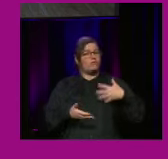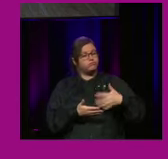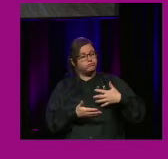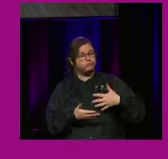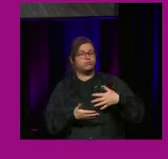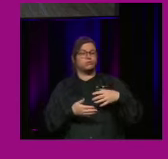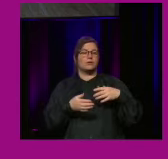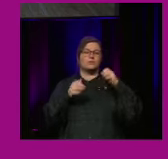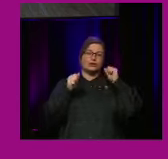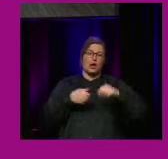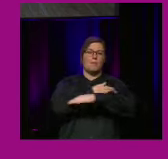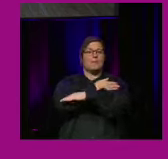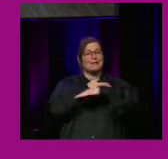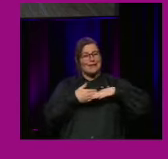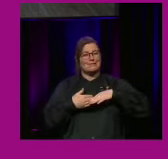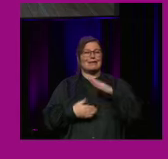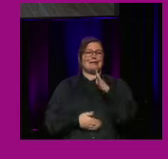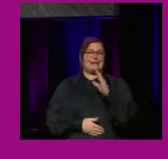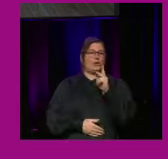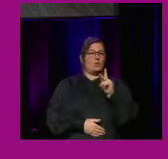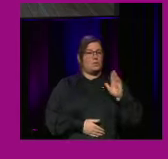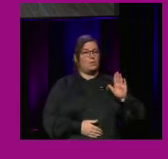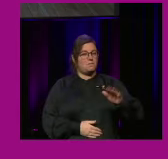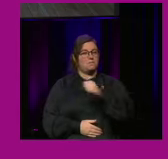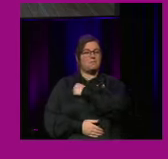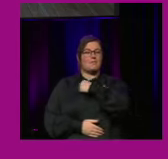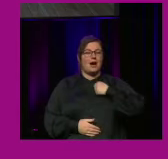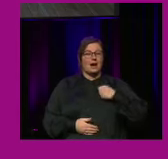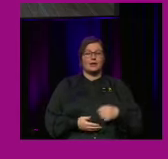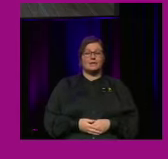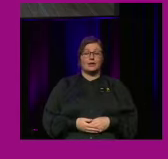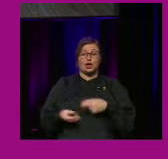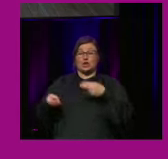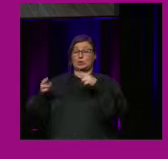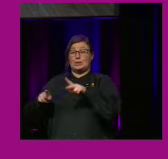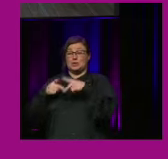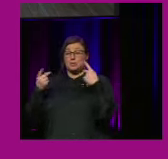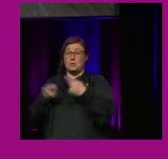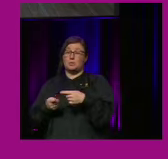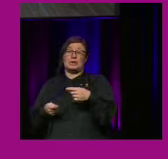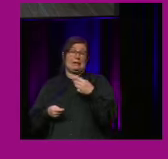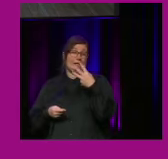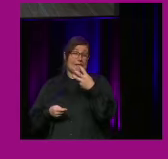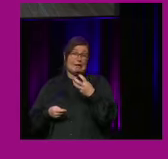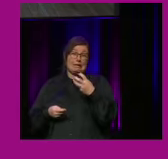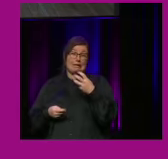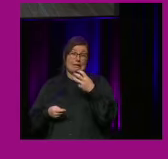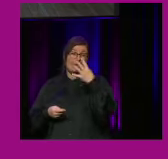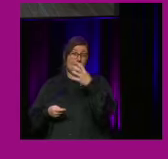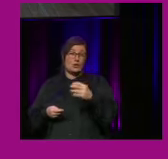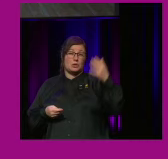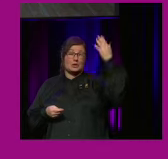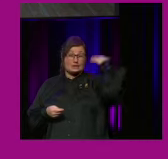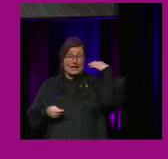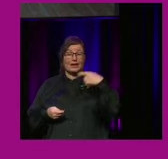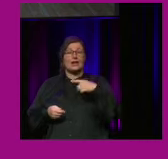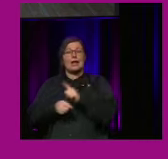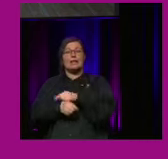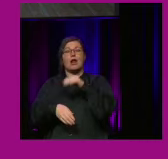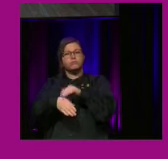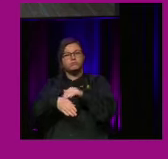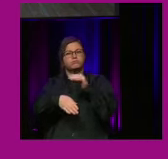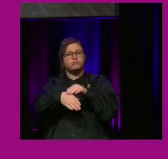borde begränsa justitiekanslerns makt. Alltså, juristkommissionen har sedan 30-40 år tillbaka ständigt påpekat att